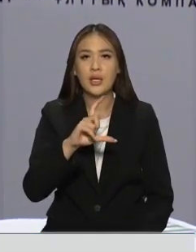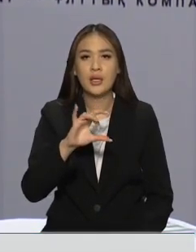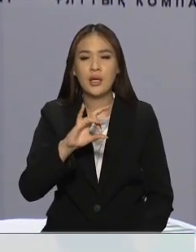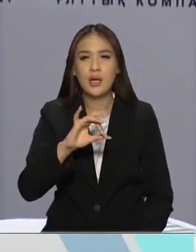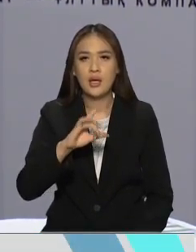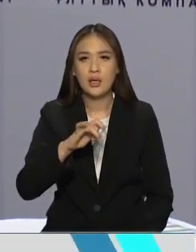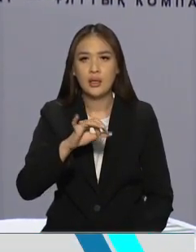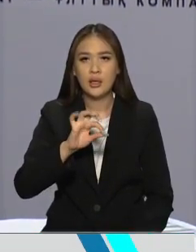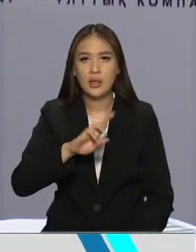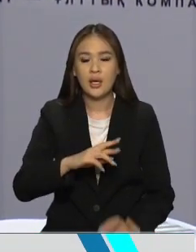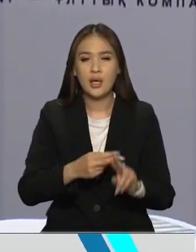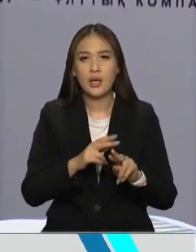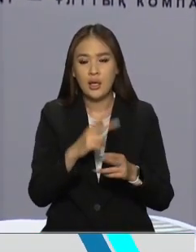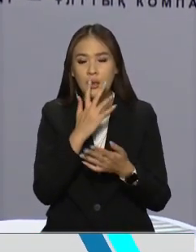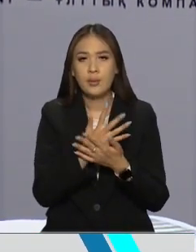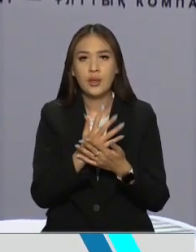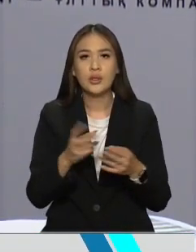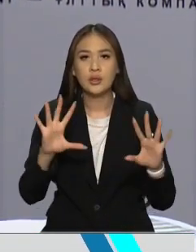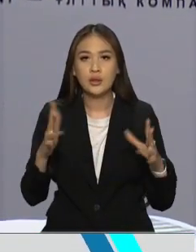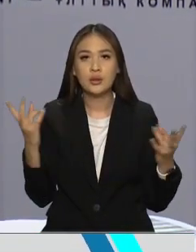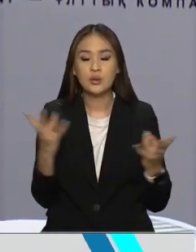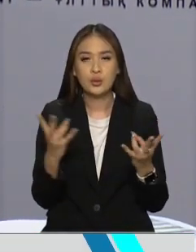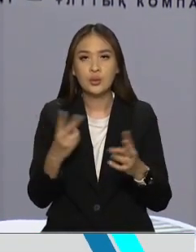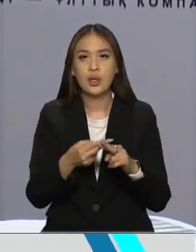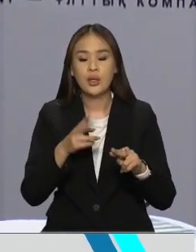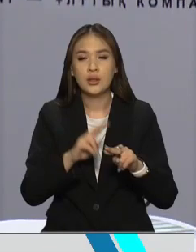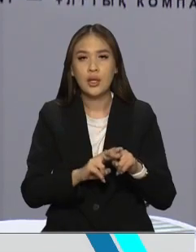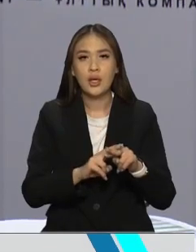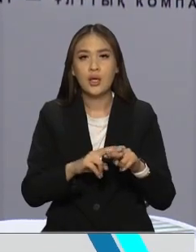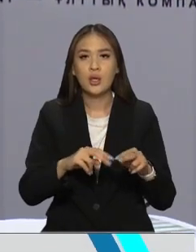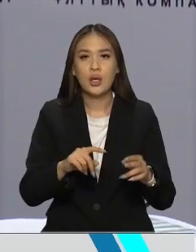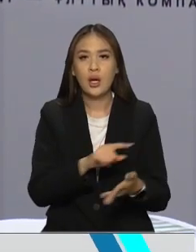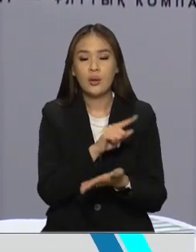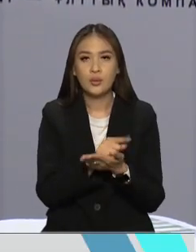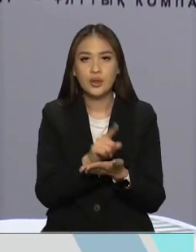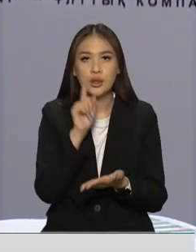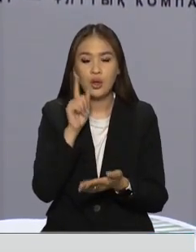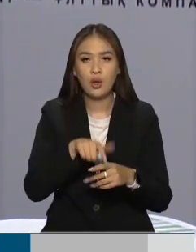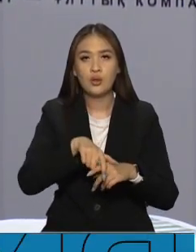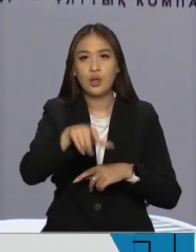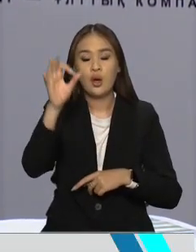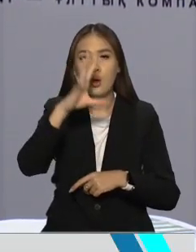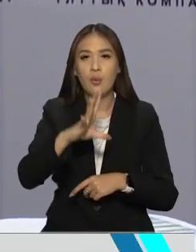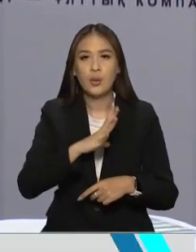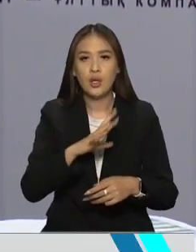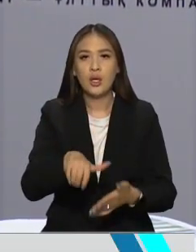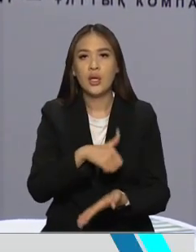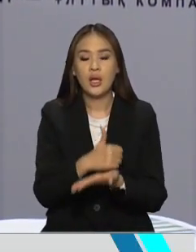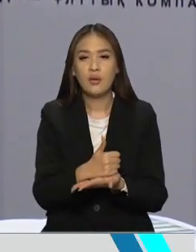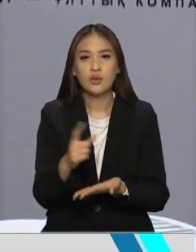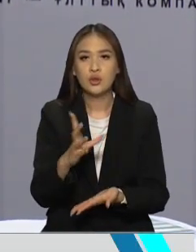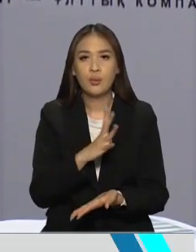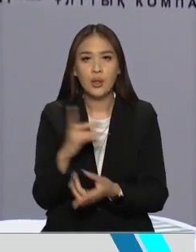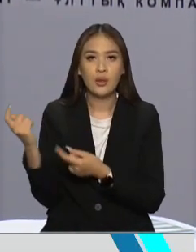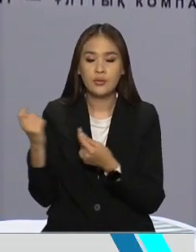под если из собственной необходимости с тем чтобы так называемые зелёным коридор обеспечить чтобы в приоритете были движения